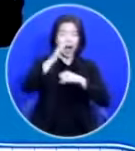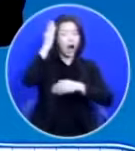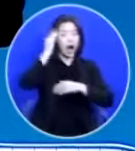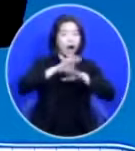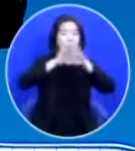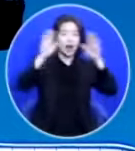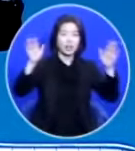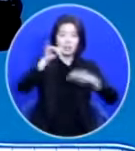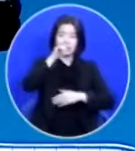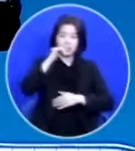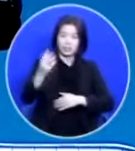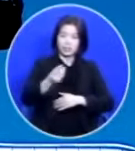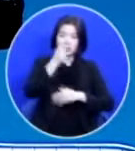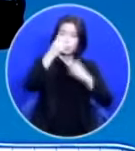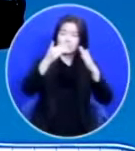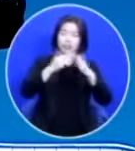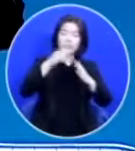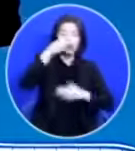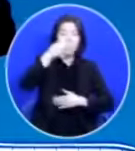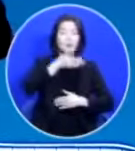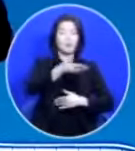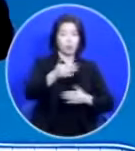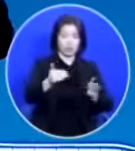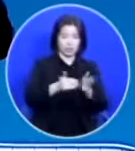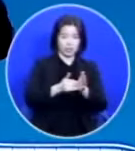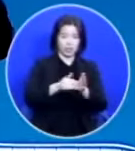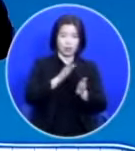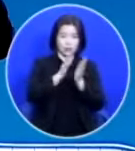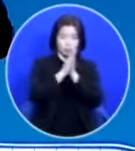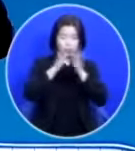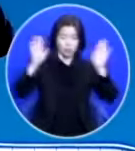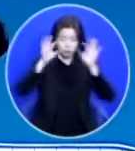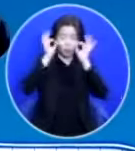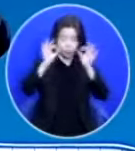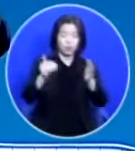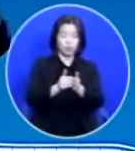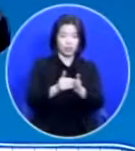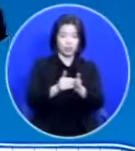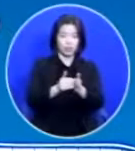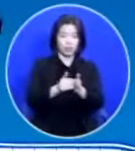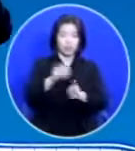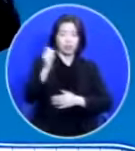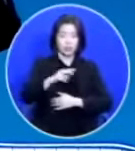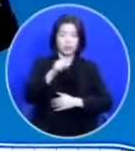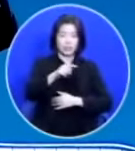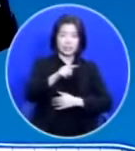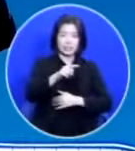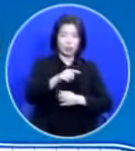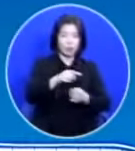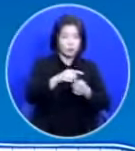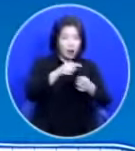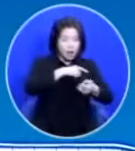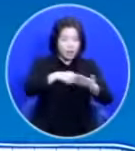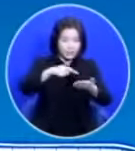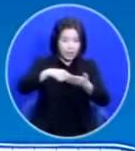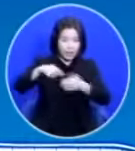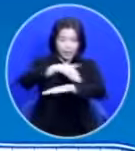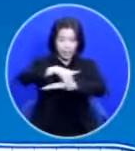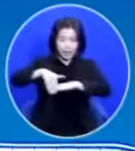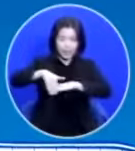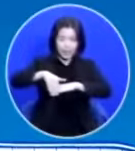성전을 보여주셨습니다 모세는 보았습니다 그리고 그 치수에 대하여도 하나님이